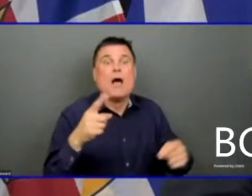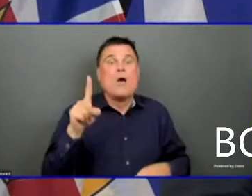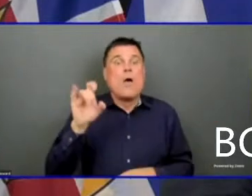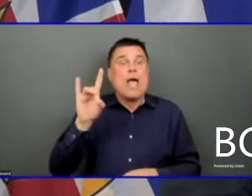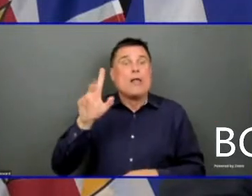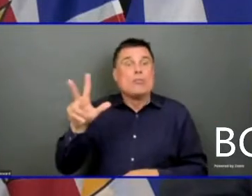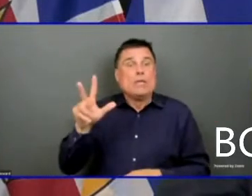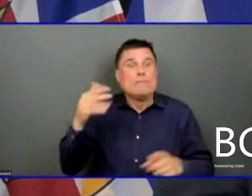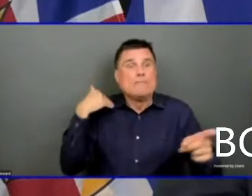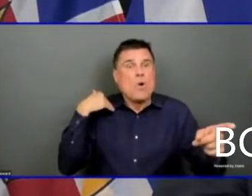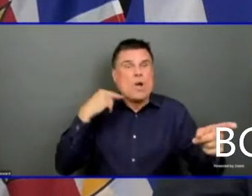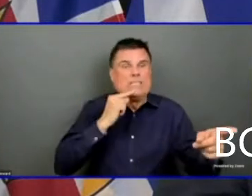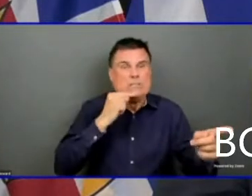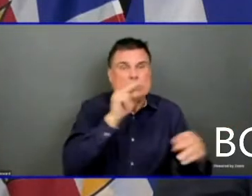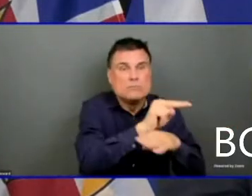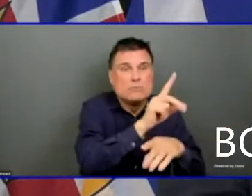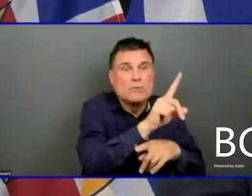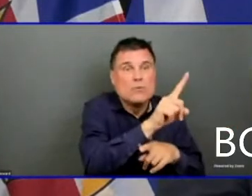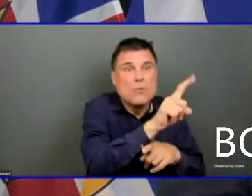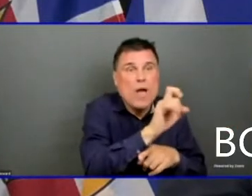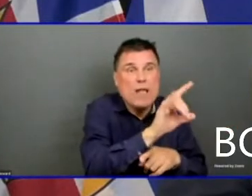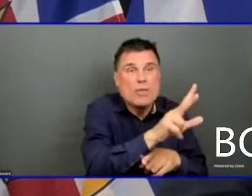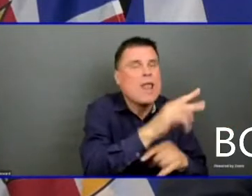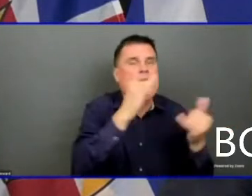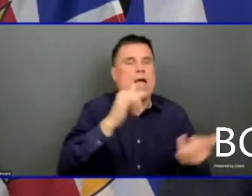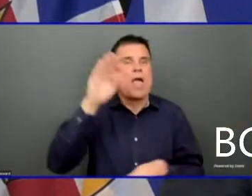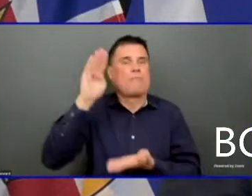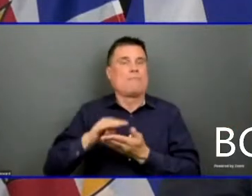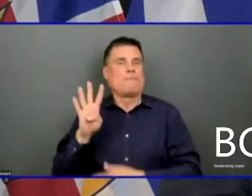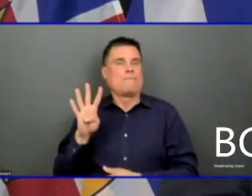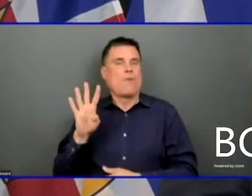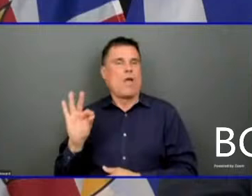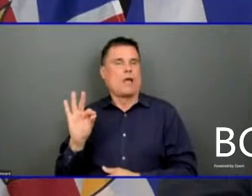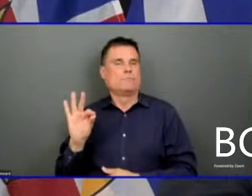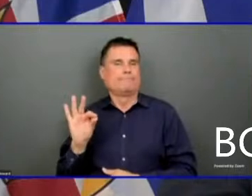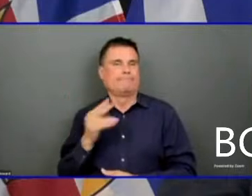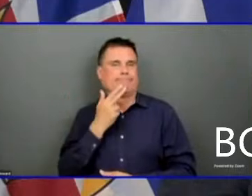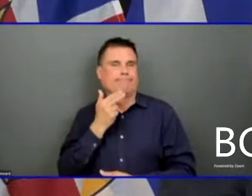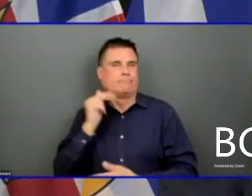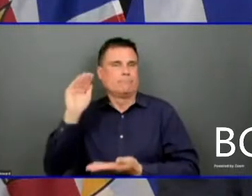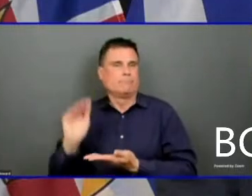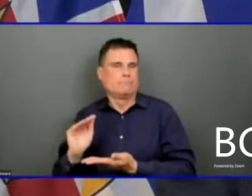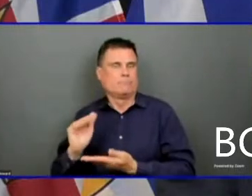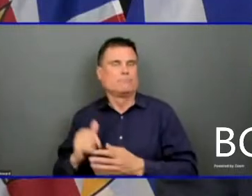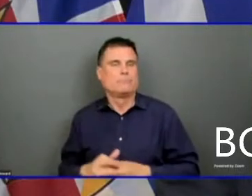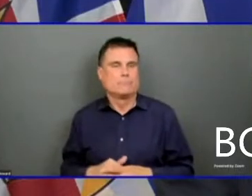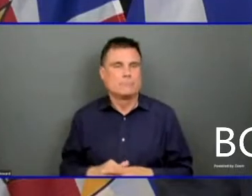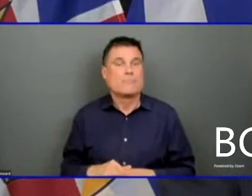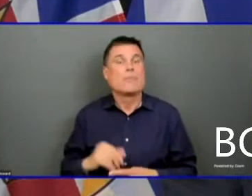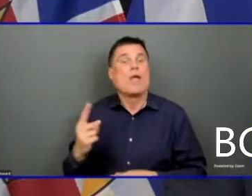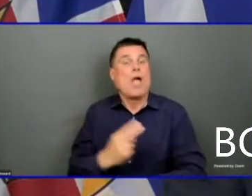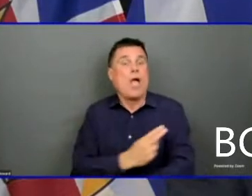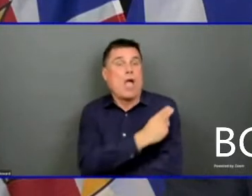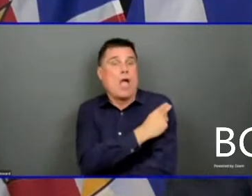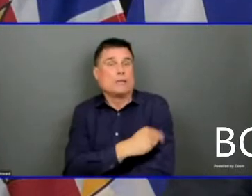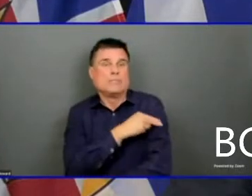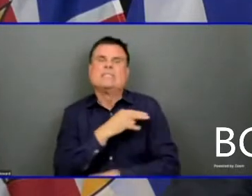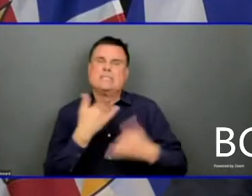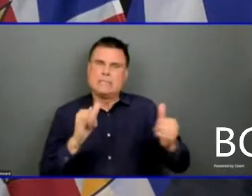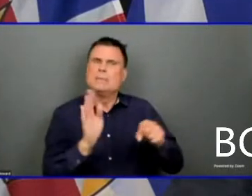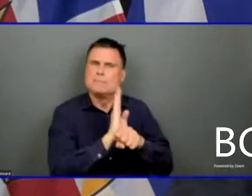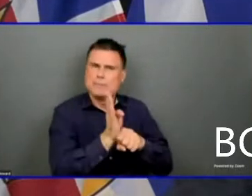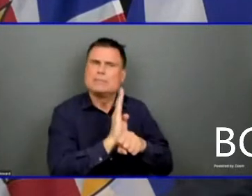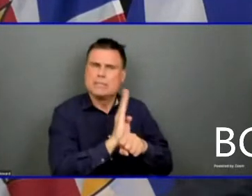数呢，已经下降到176个，其中住址重症监护呢只有49个人。所以这个